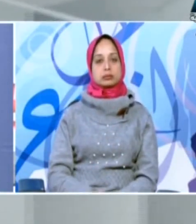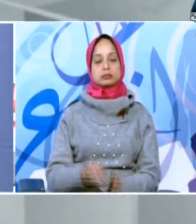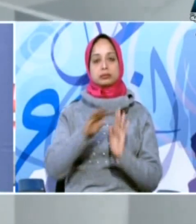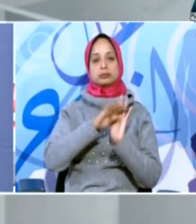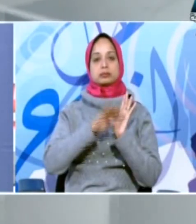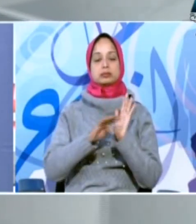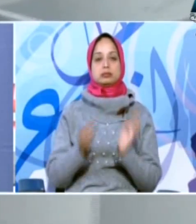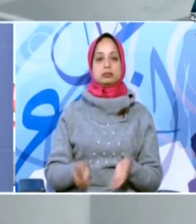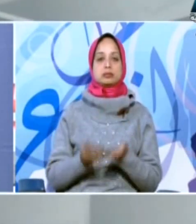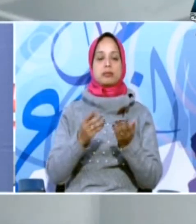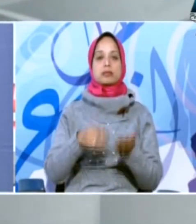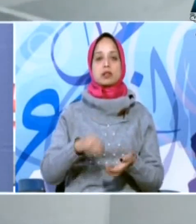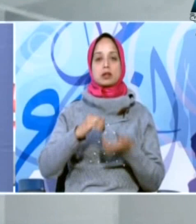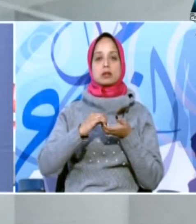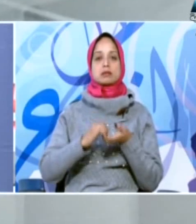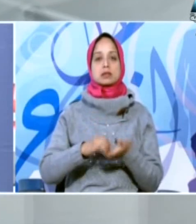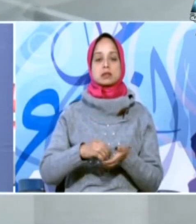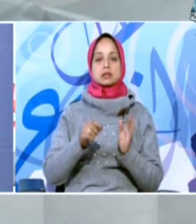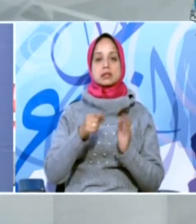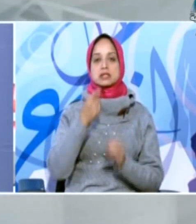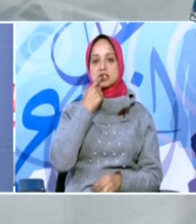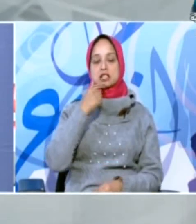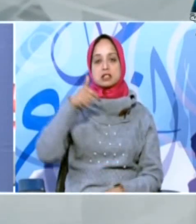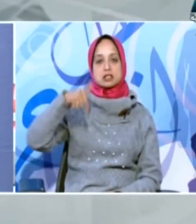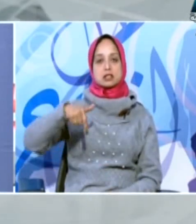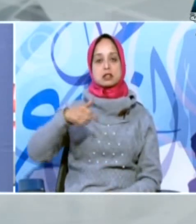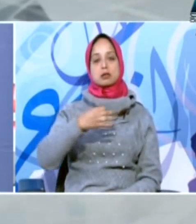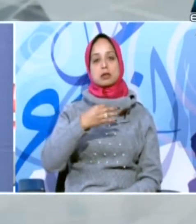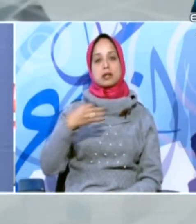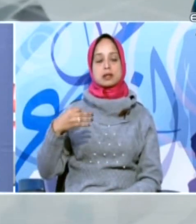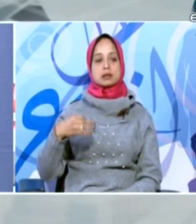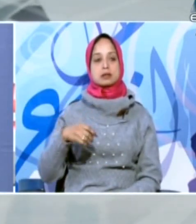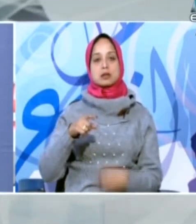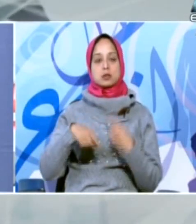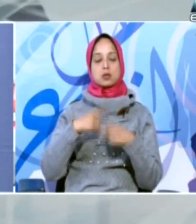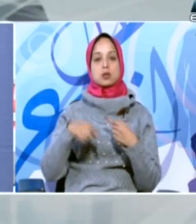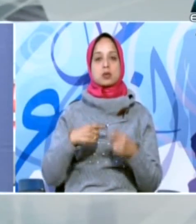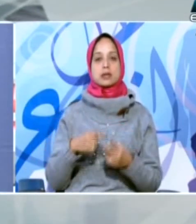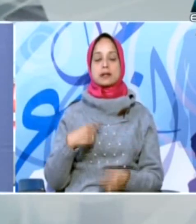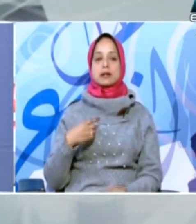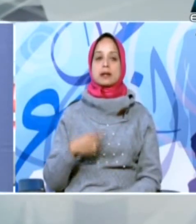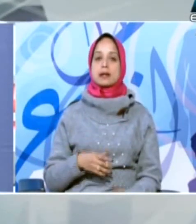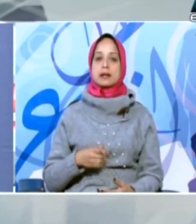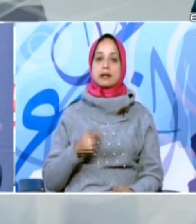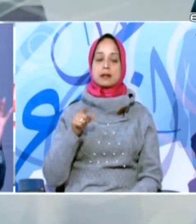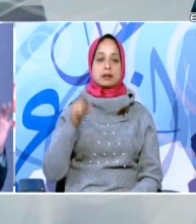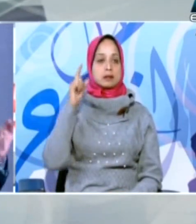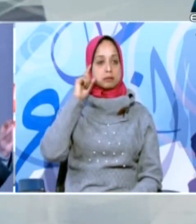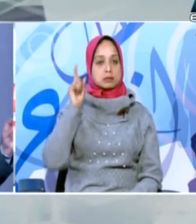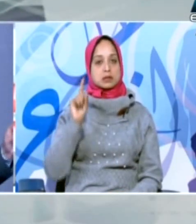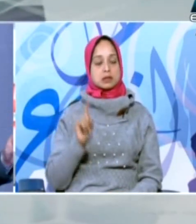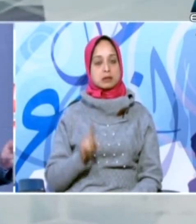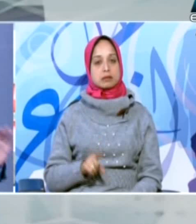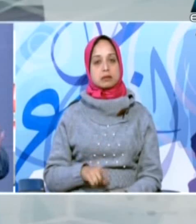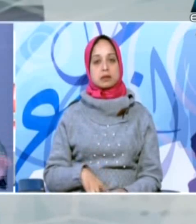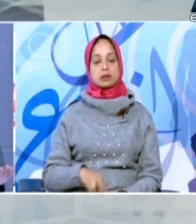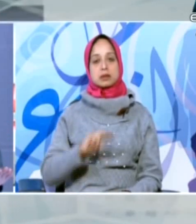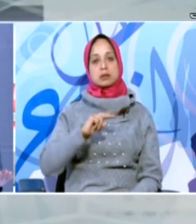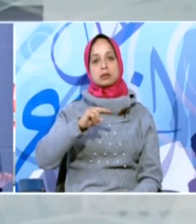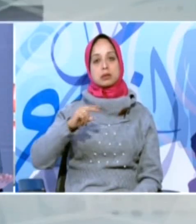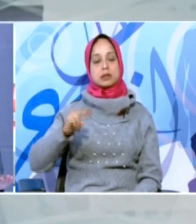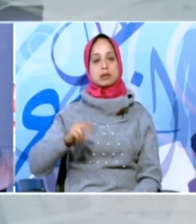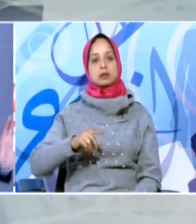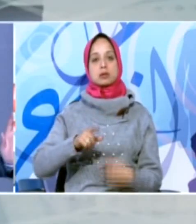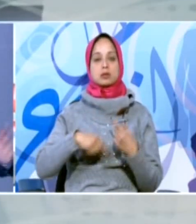على معادله 36. انا عايزك تقول لي حاجه وانا شغال دلوقتي، لو اي حاجه قلتها ما اثبتتش ان هي متغير قول لي لا دي